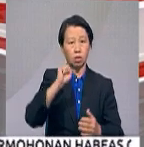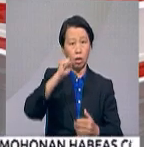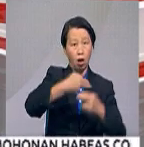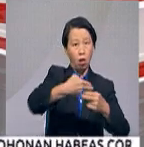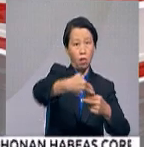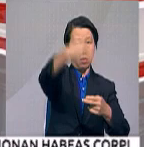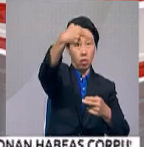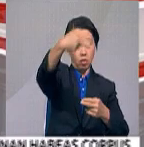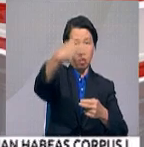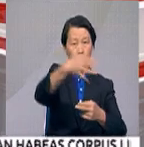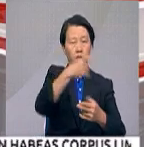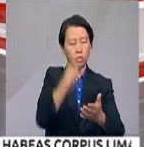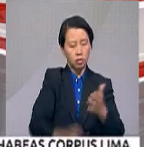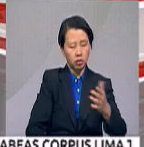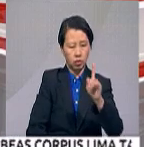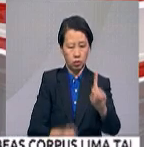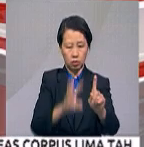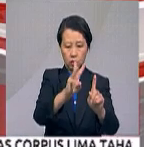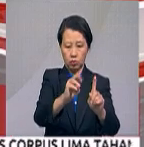Palace Hotel and Suites bernilai